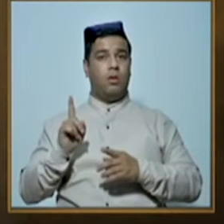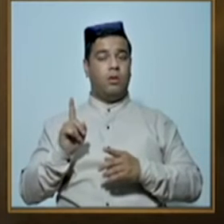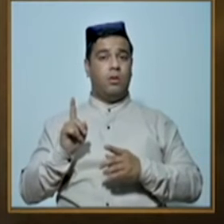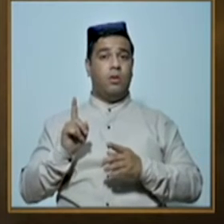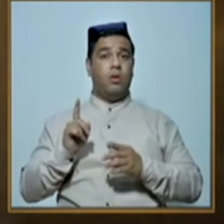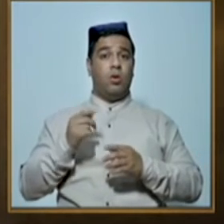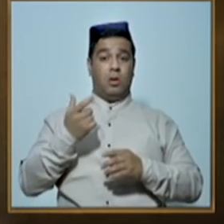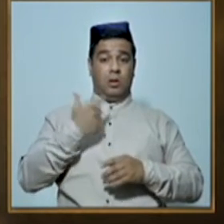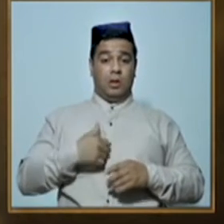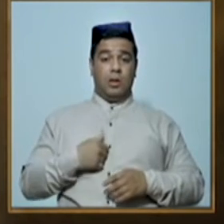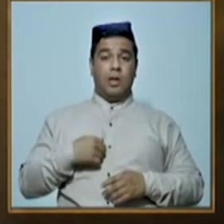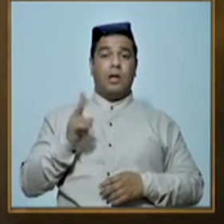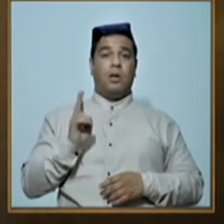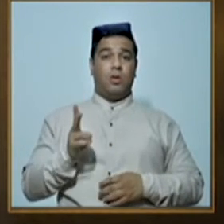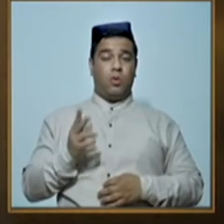O'zi kim u?